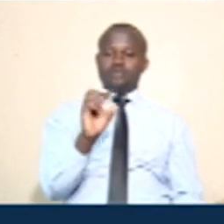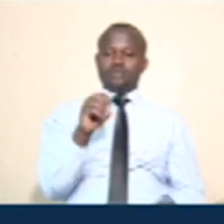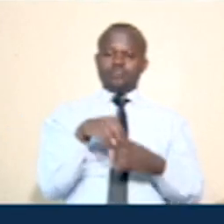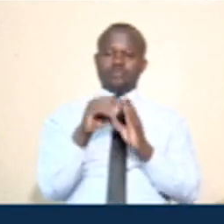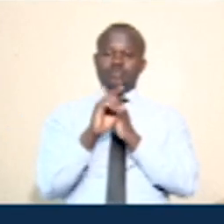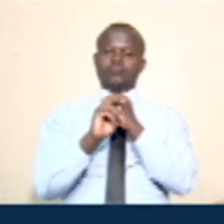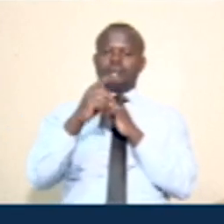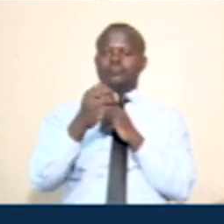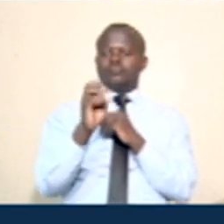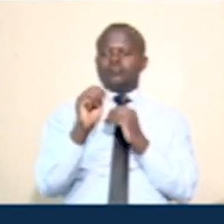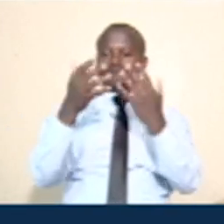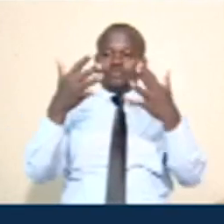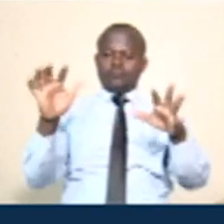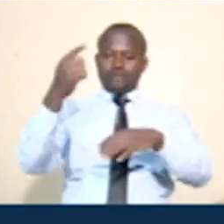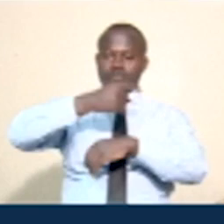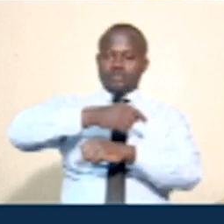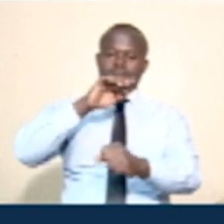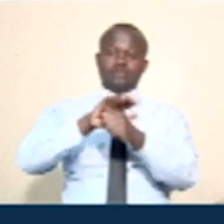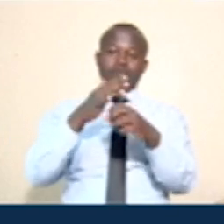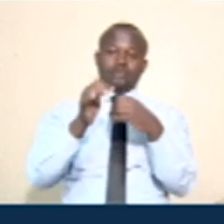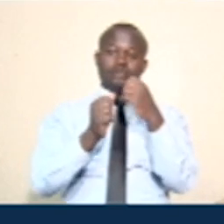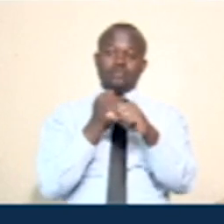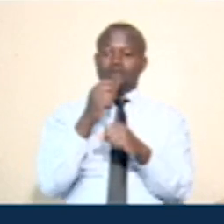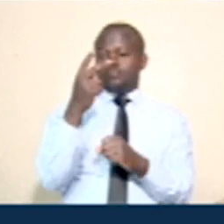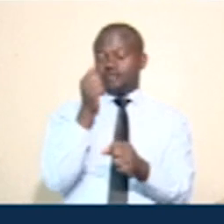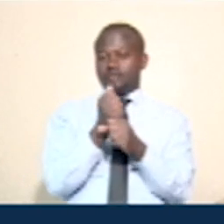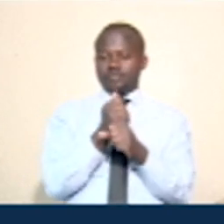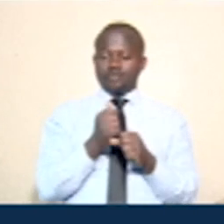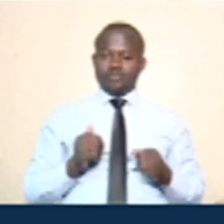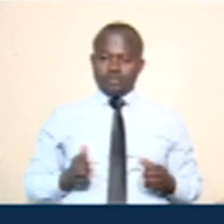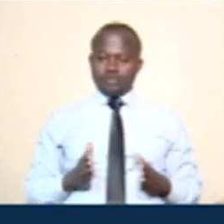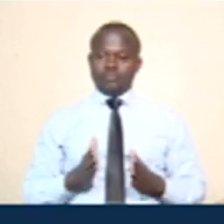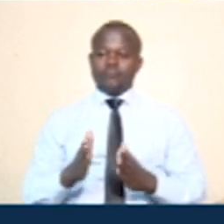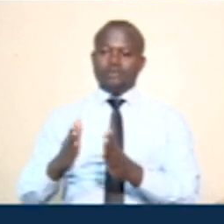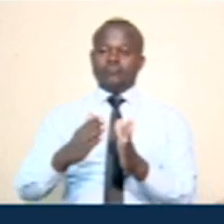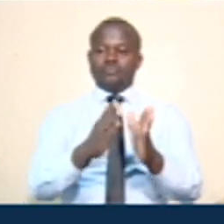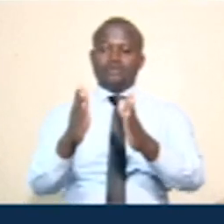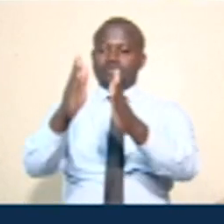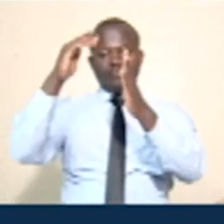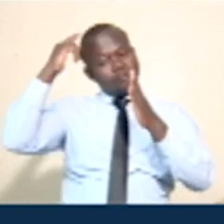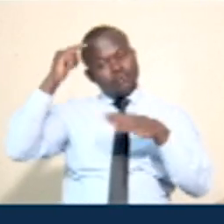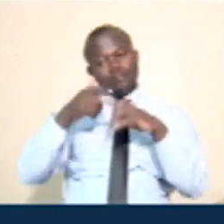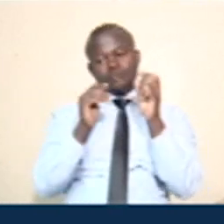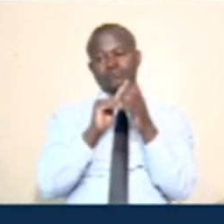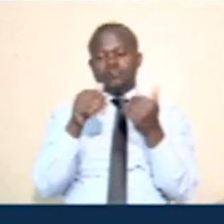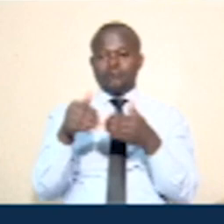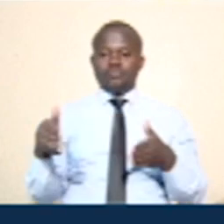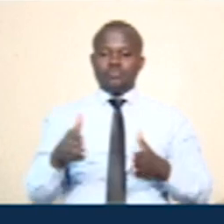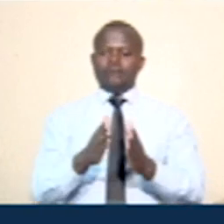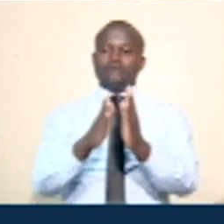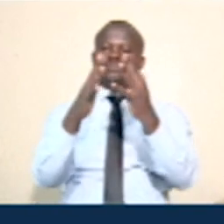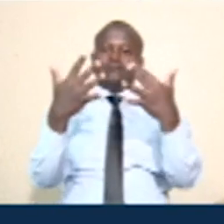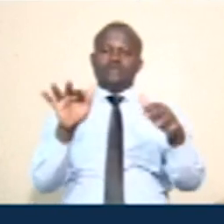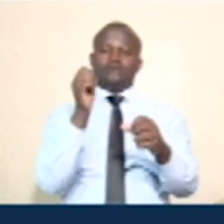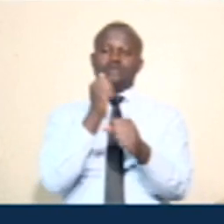Ngoma hamaze iminsi hamaze nk'imyaka ibiri hakorwa imihanda ya kaburimbo ariko iyo mihanda ya kaburimbo